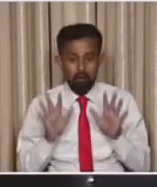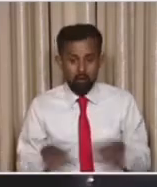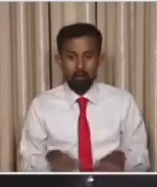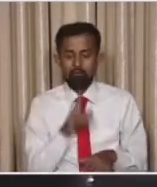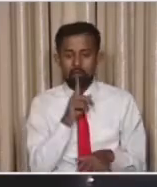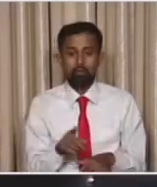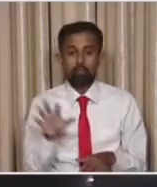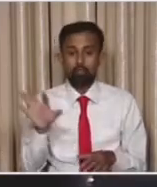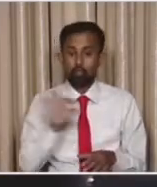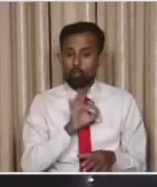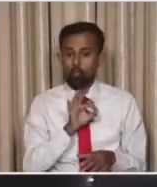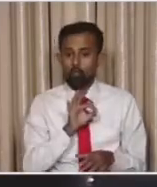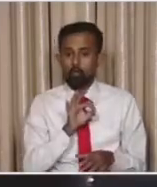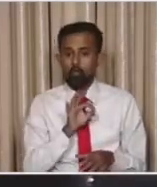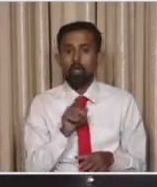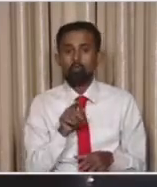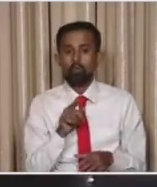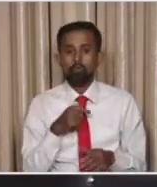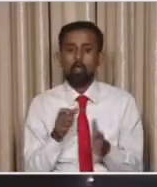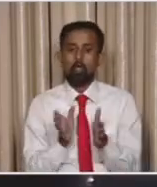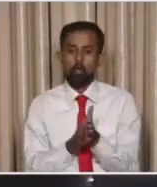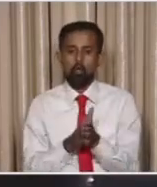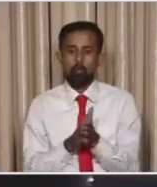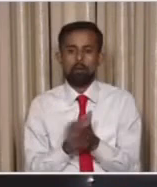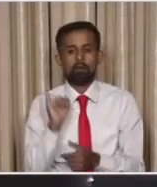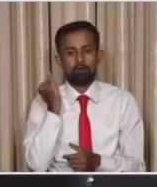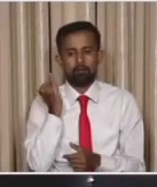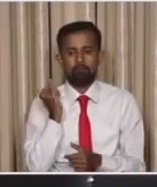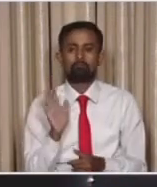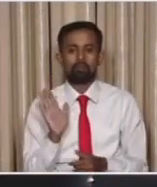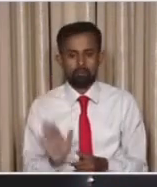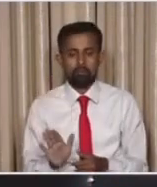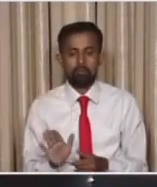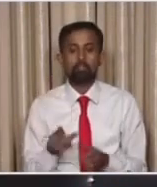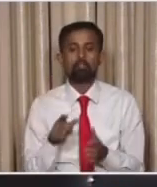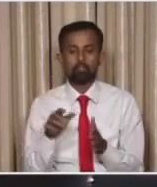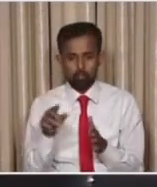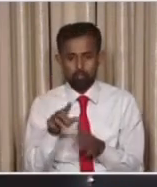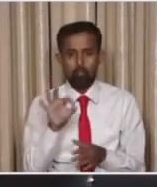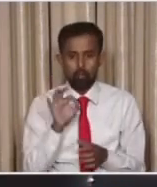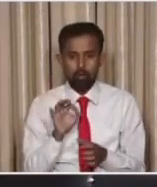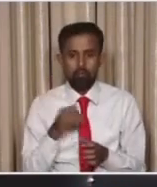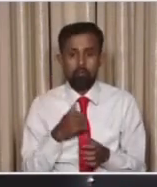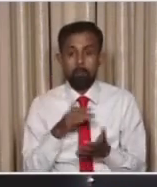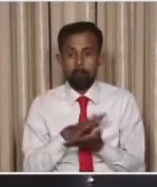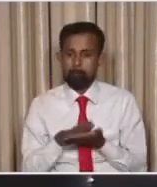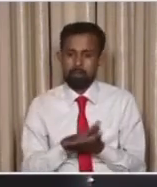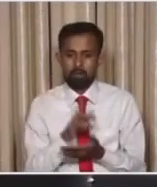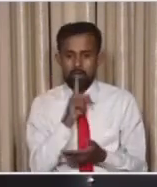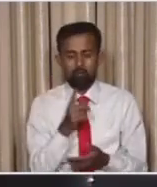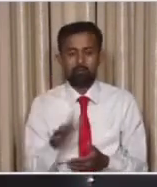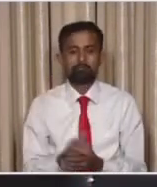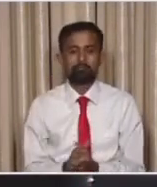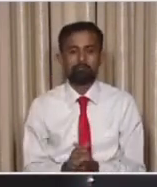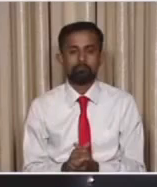ඒ තෝරා ගැනීම කරන්නේ අපේ කමිටුවක් හරහා නිලධාරීන් හරහා තමයි ඒ තෝරා ගැනීම කරන්නේ කියන එක මම ඉතාමත් පැහැදිලිව කියලා තියෙනවා.